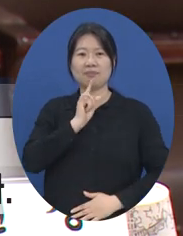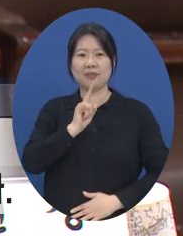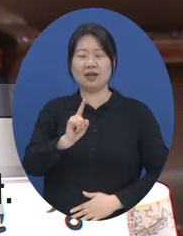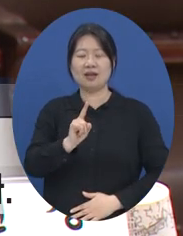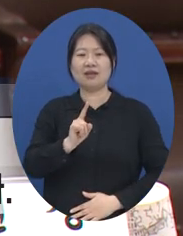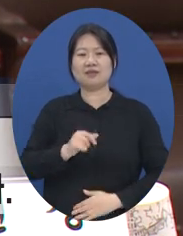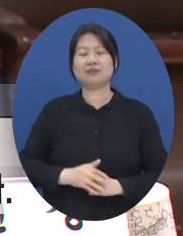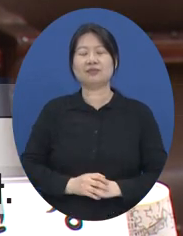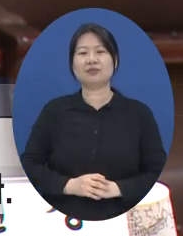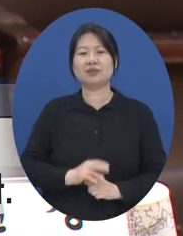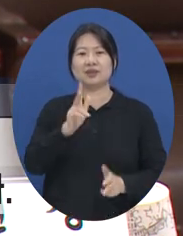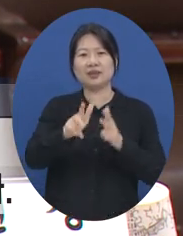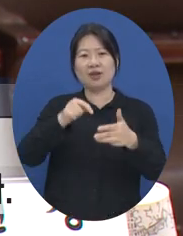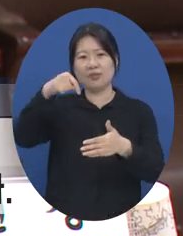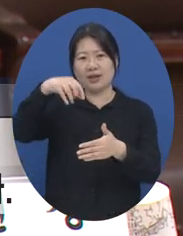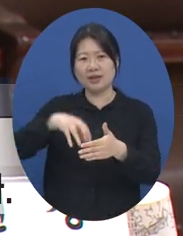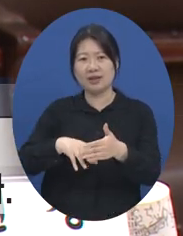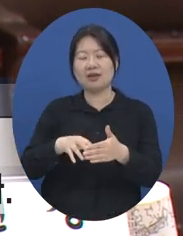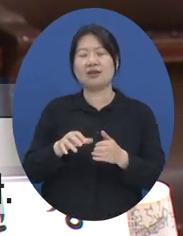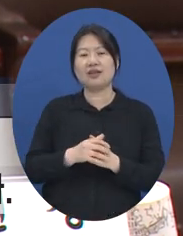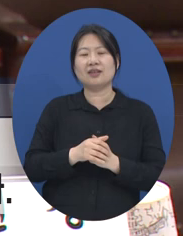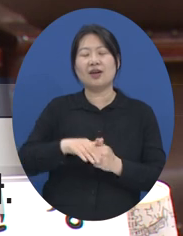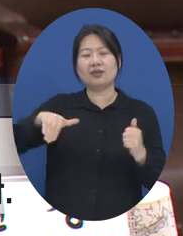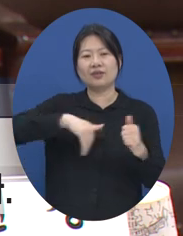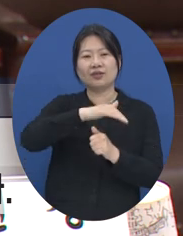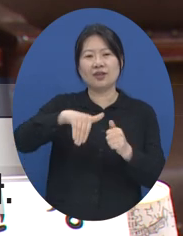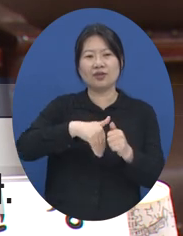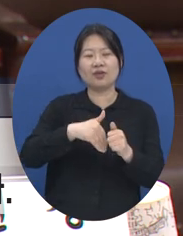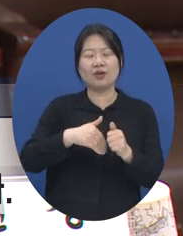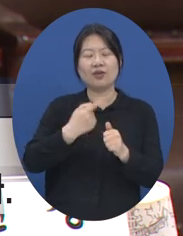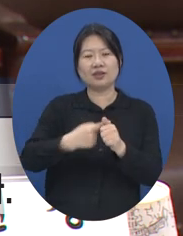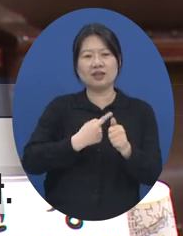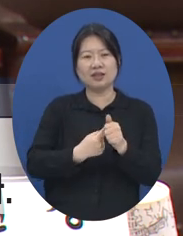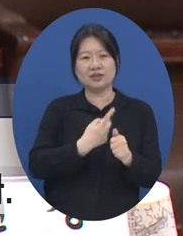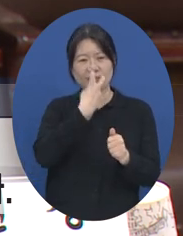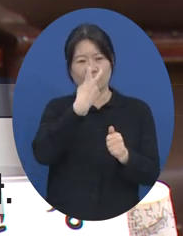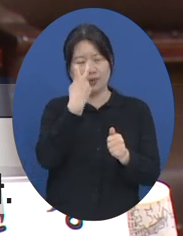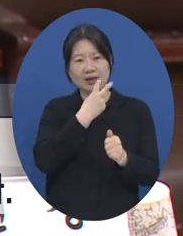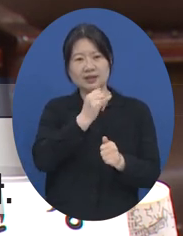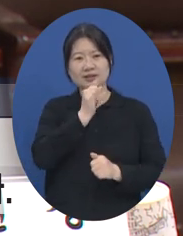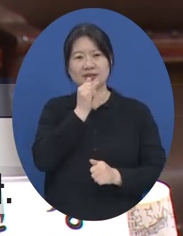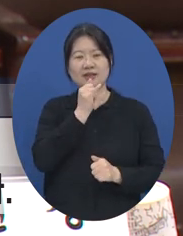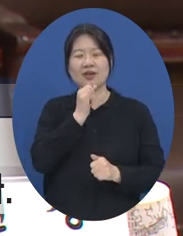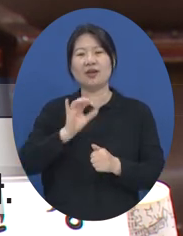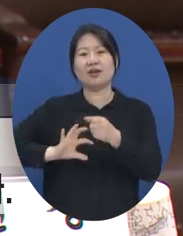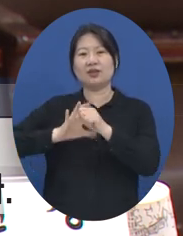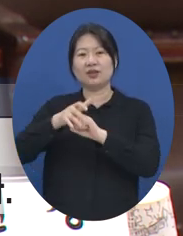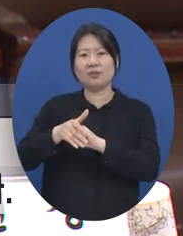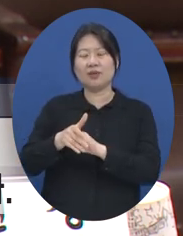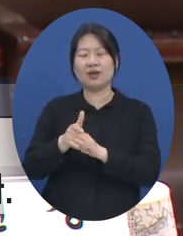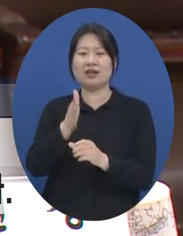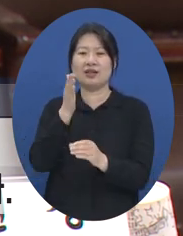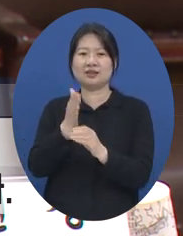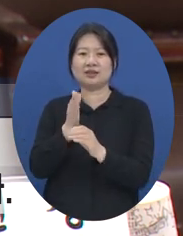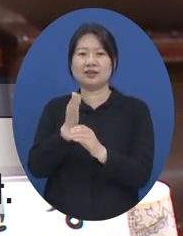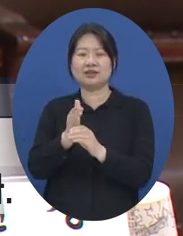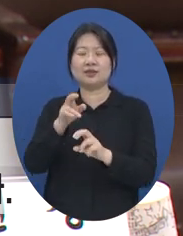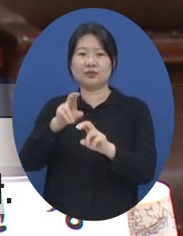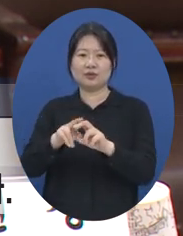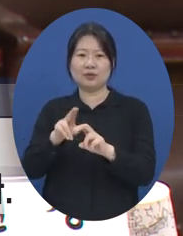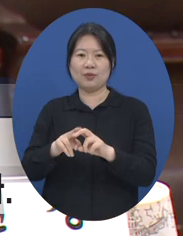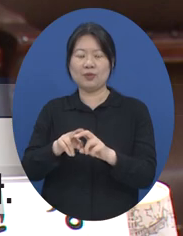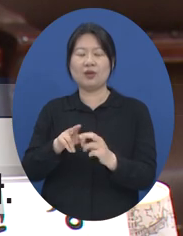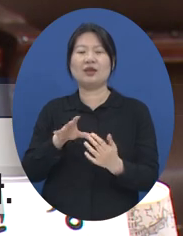과정에서도 산업의 혁신 생태계 조성 등을 중점평가해서 글로벌 신산업 거점으로 성장이 가능한